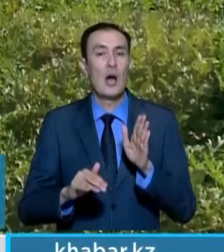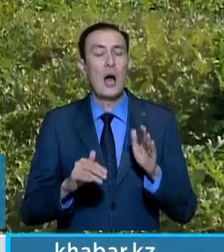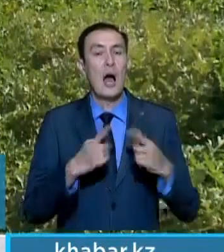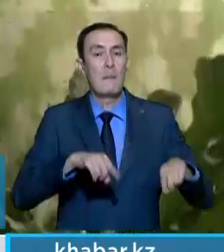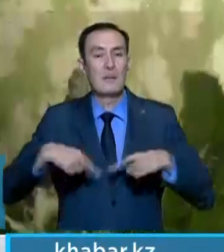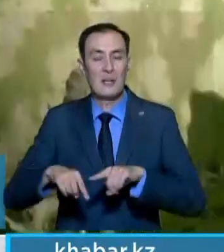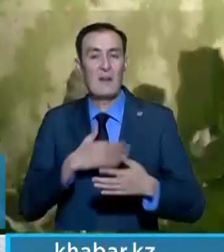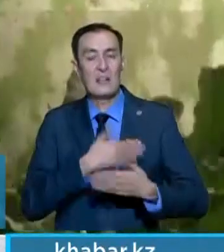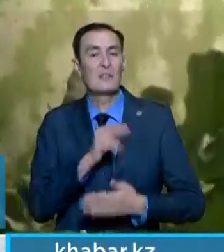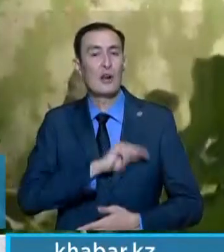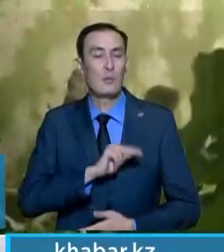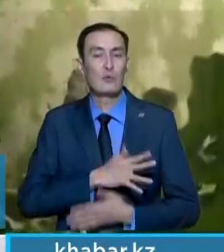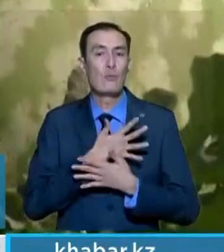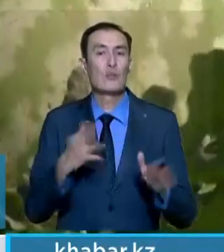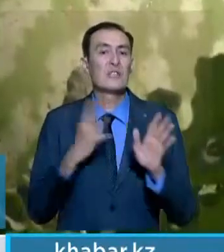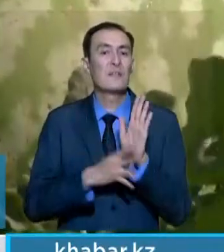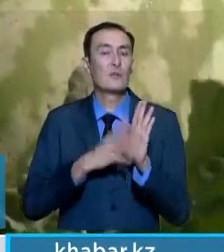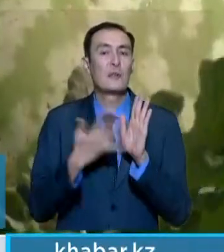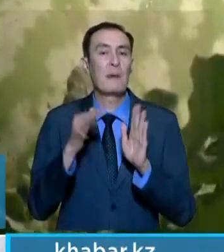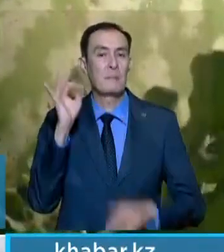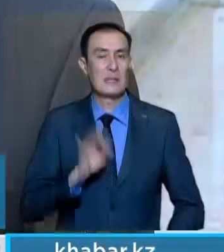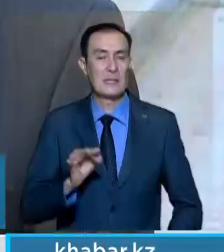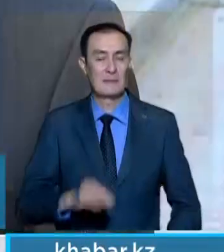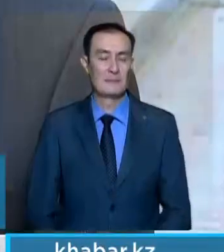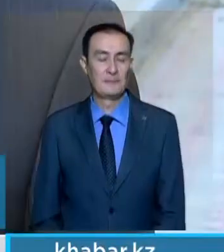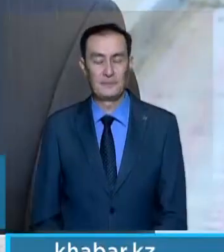бизнес-объектов активно функционирует более 95%.